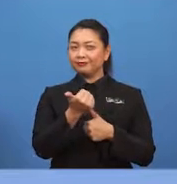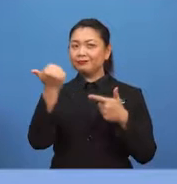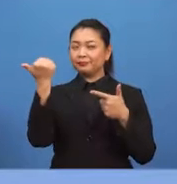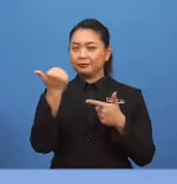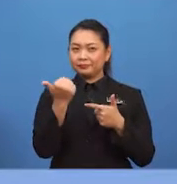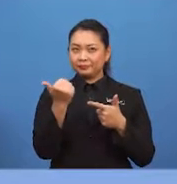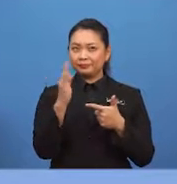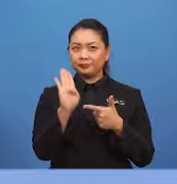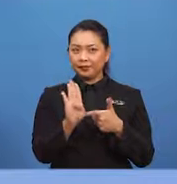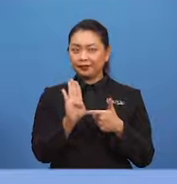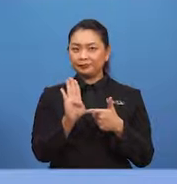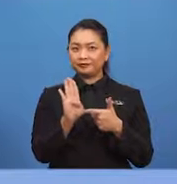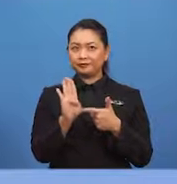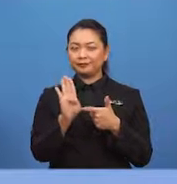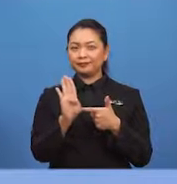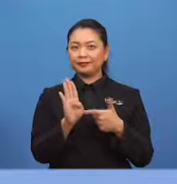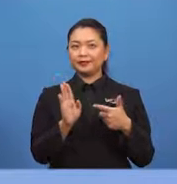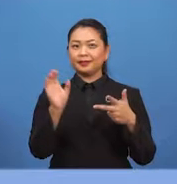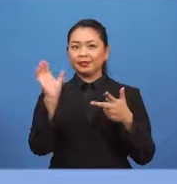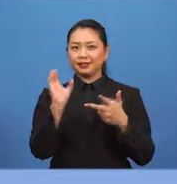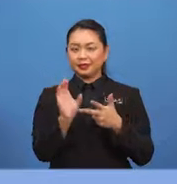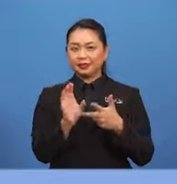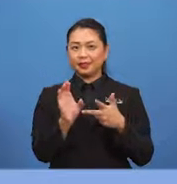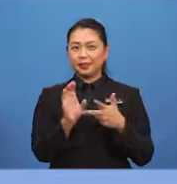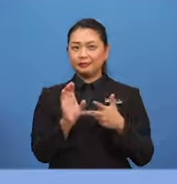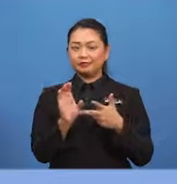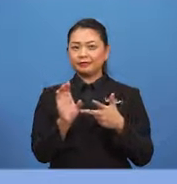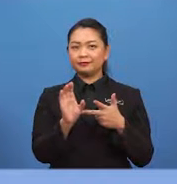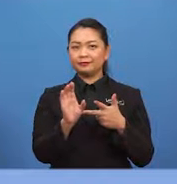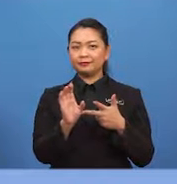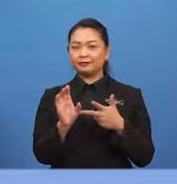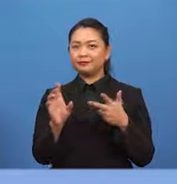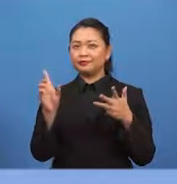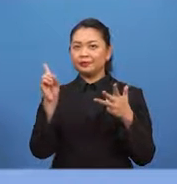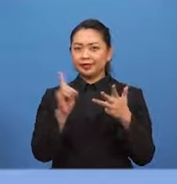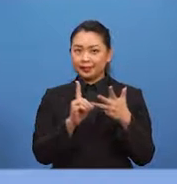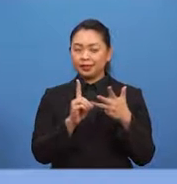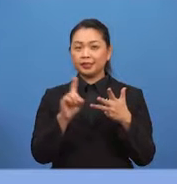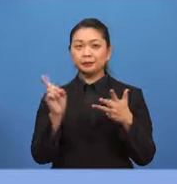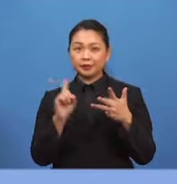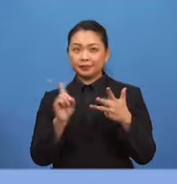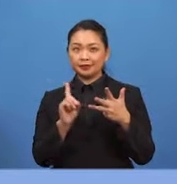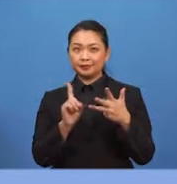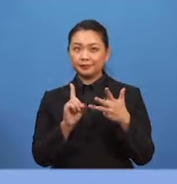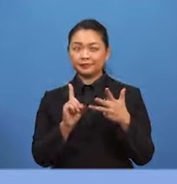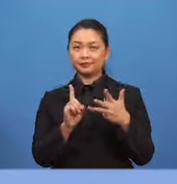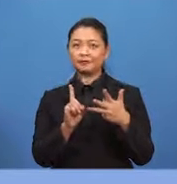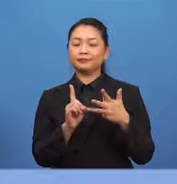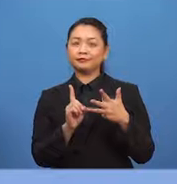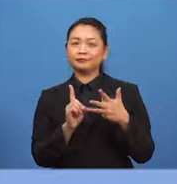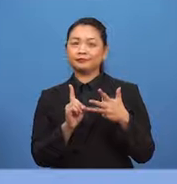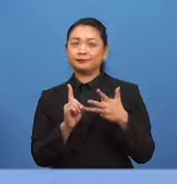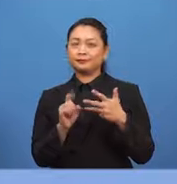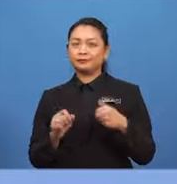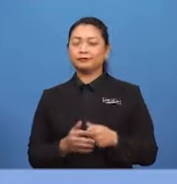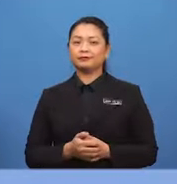B. Kapur, C. Aluminium atau D. Ferum 2